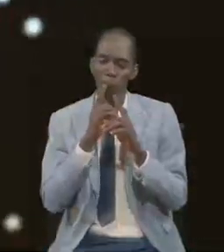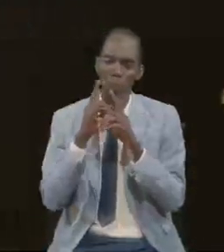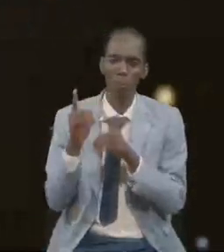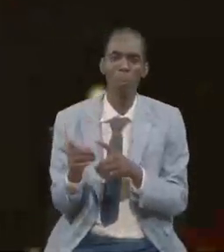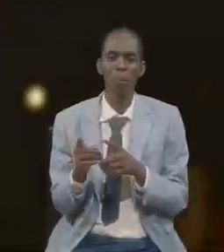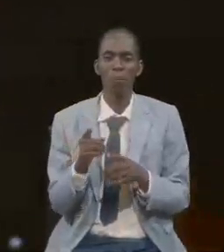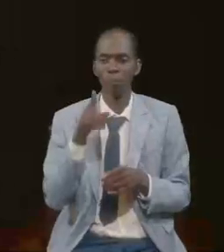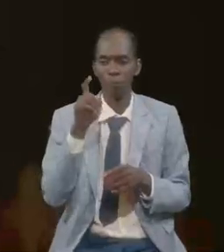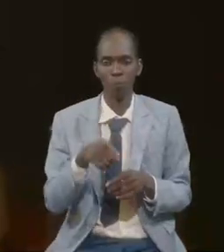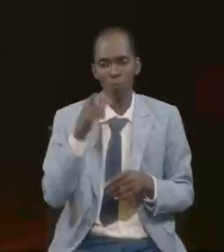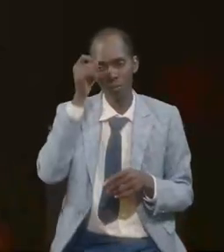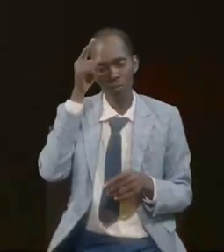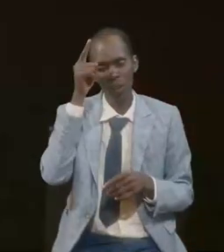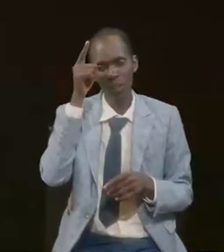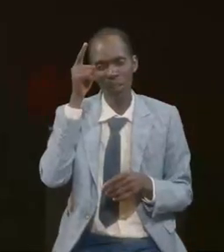comprenez?